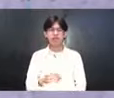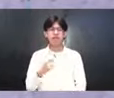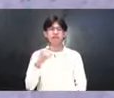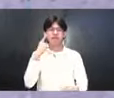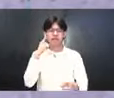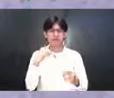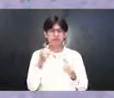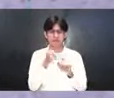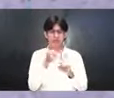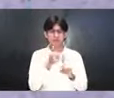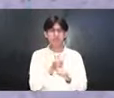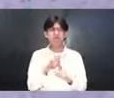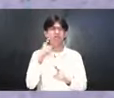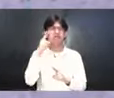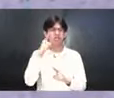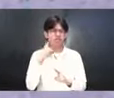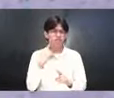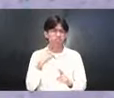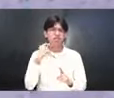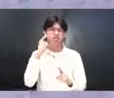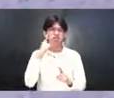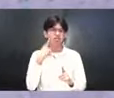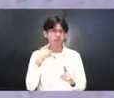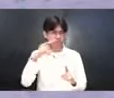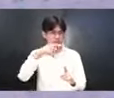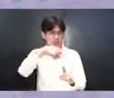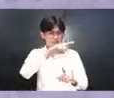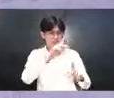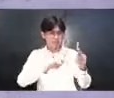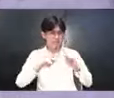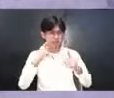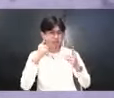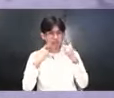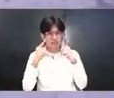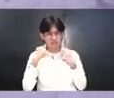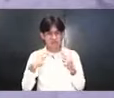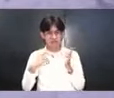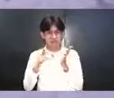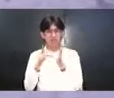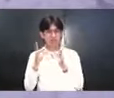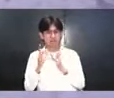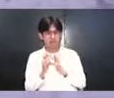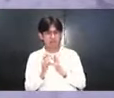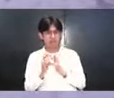Yung umiiyak yung kausap niya, pero siya, parang,